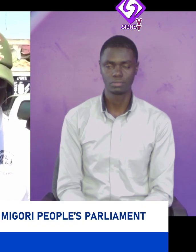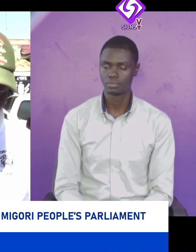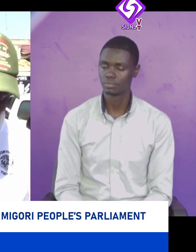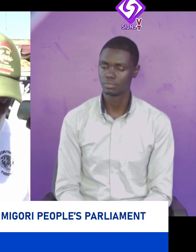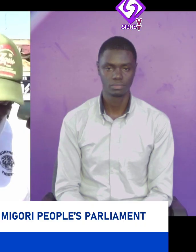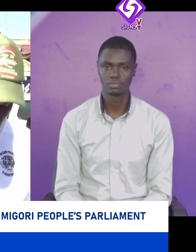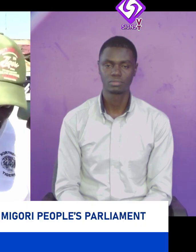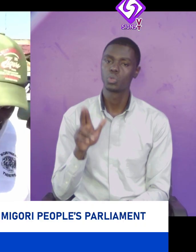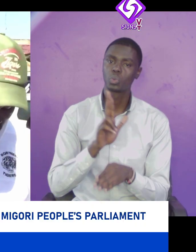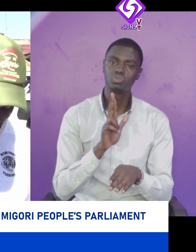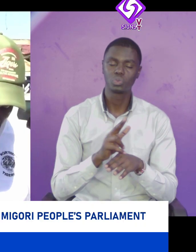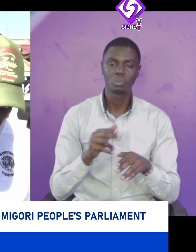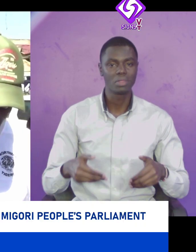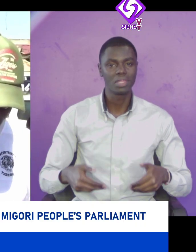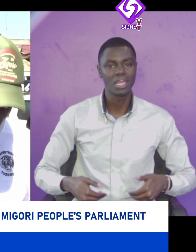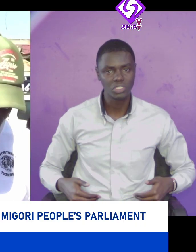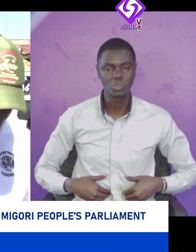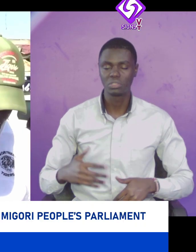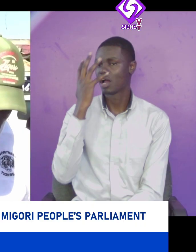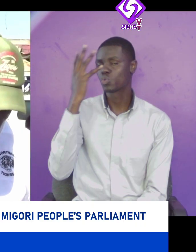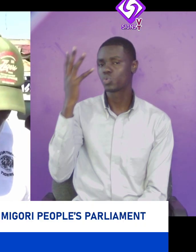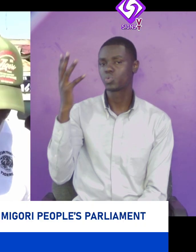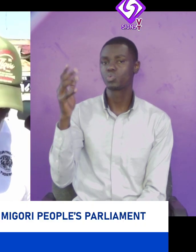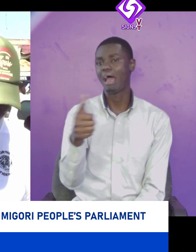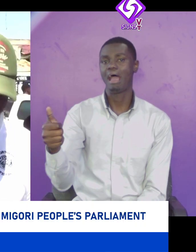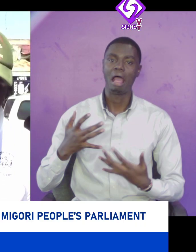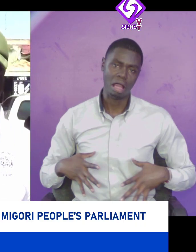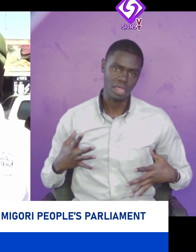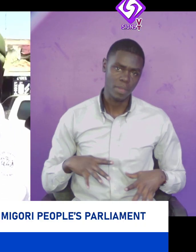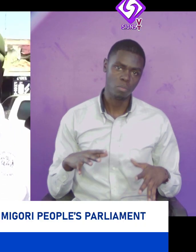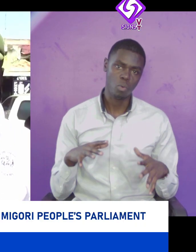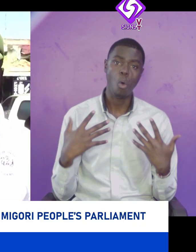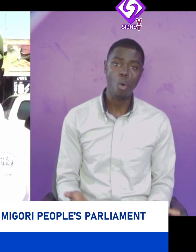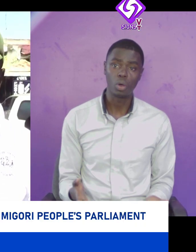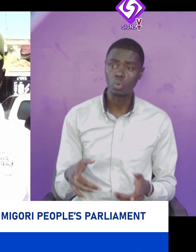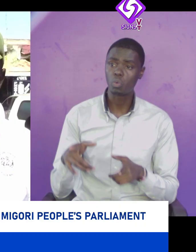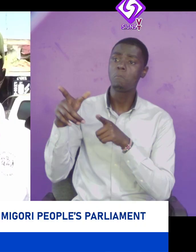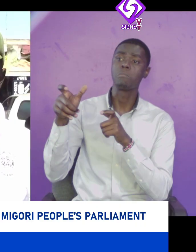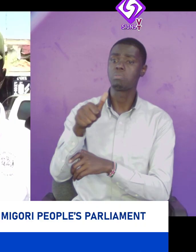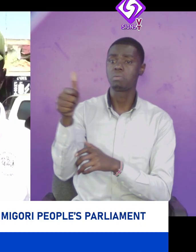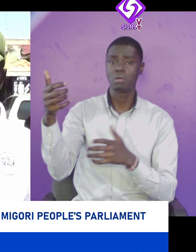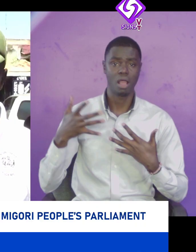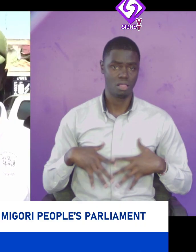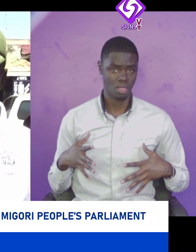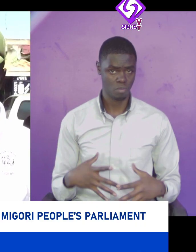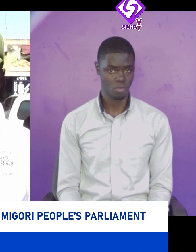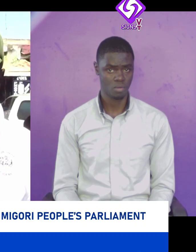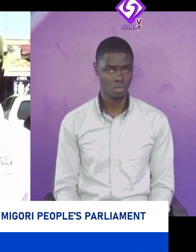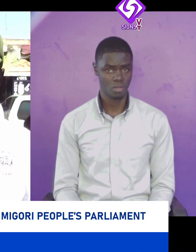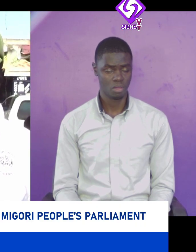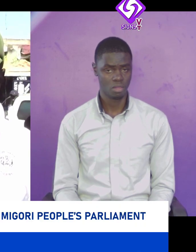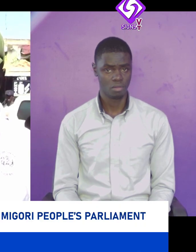kutumia vijana kuaibisha watu wengine, ama kama kuna tuseme kwa